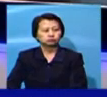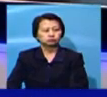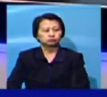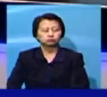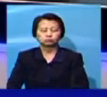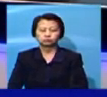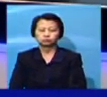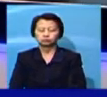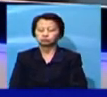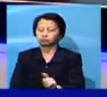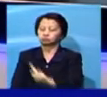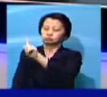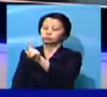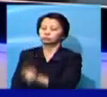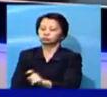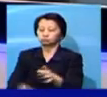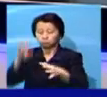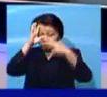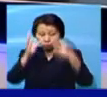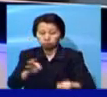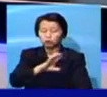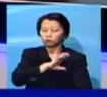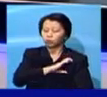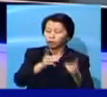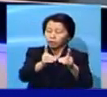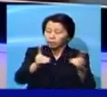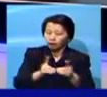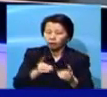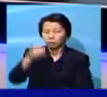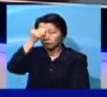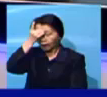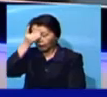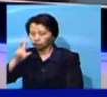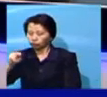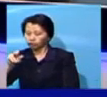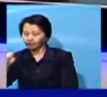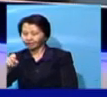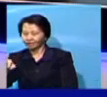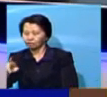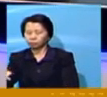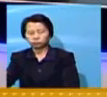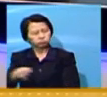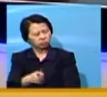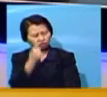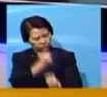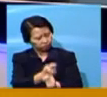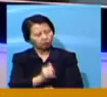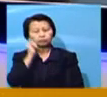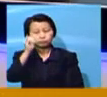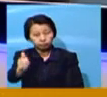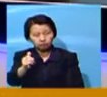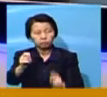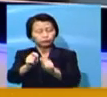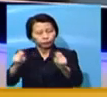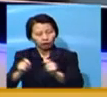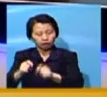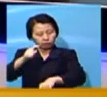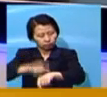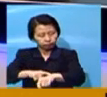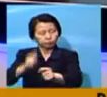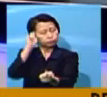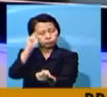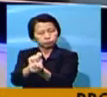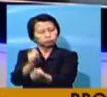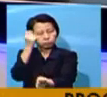diteruskan ditanya mengenai keputusan polis perak itu Datuk Seri Nazri berkata beliau tetap akan hadir pada Tarikh dan lokasi yang telah